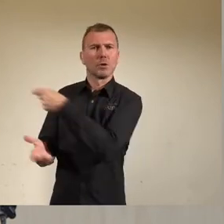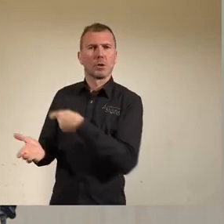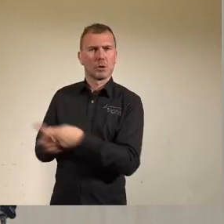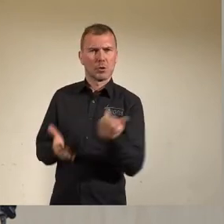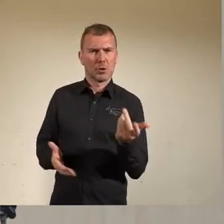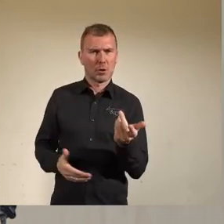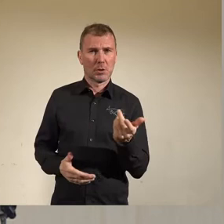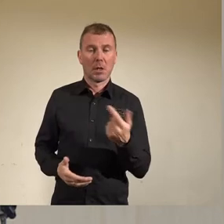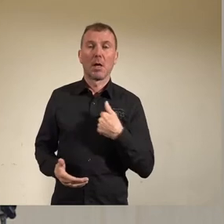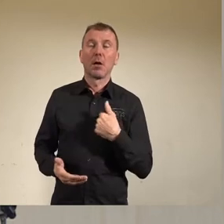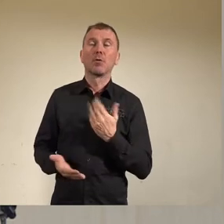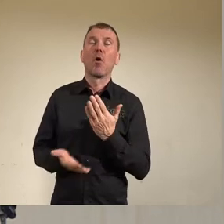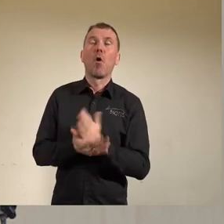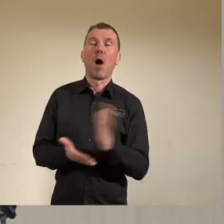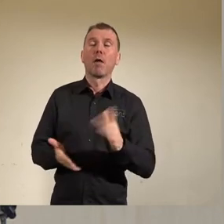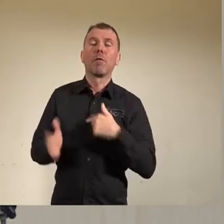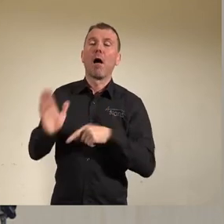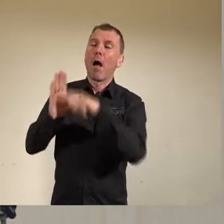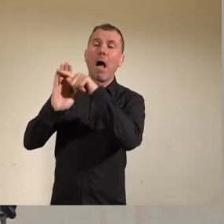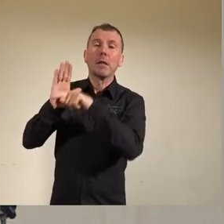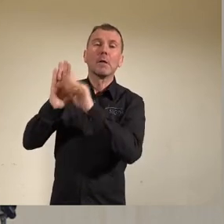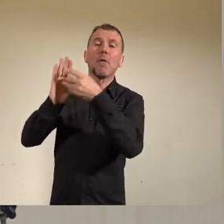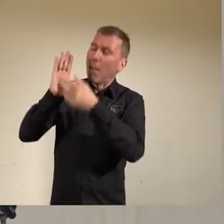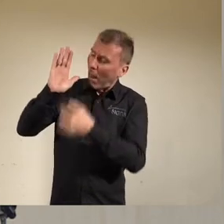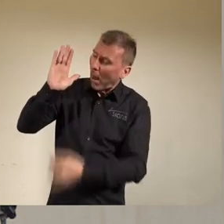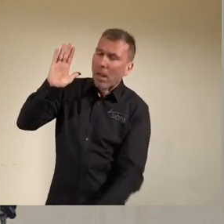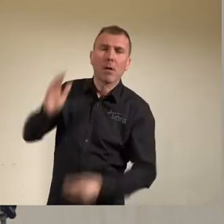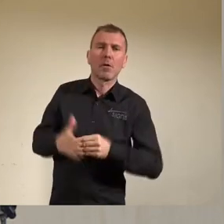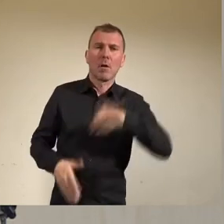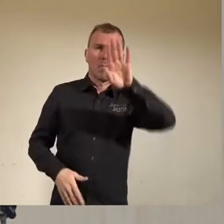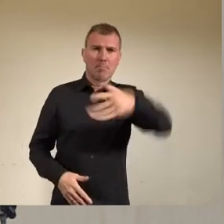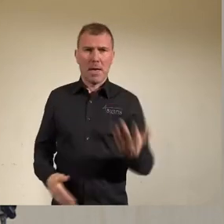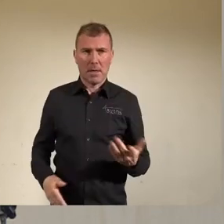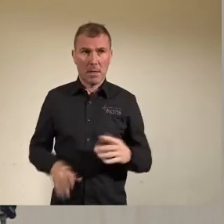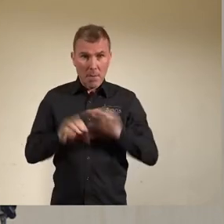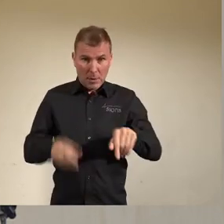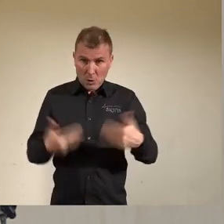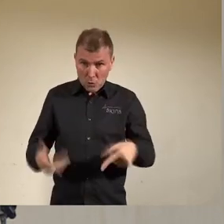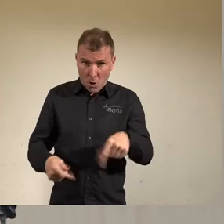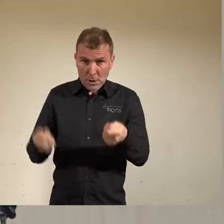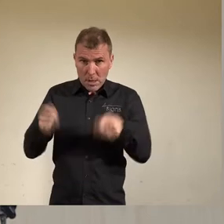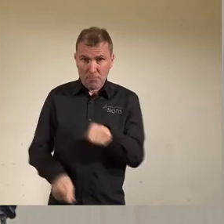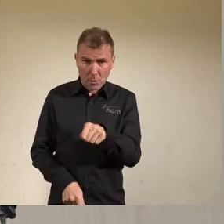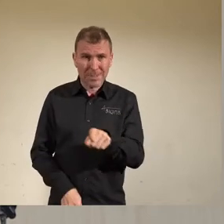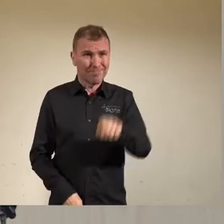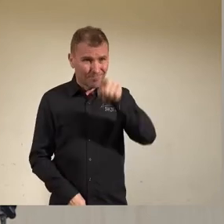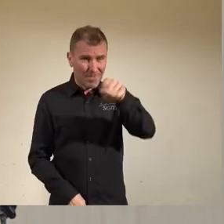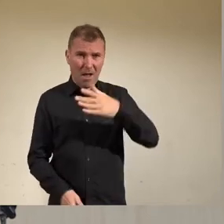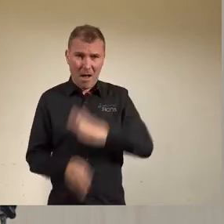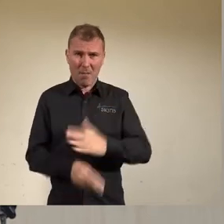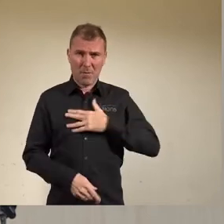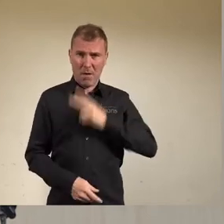Ich höre damit auf, die Liste könnte ich beliebig fortsetzen. Wenn dieser Haushalt heute beschlossen wird, dann tragen Sie die